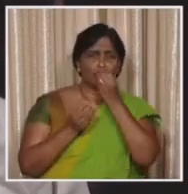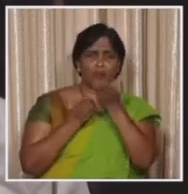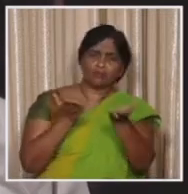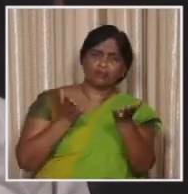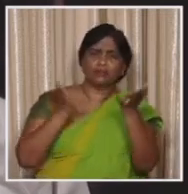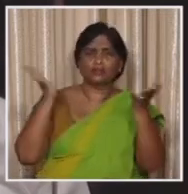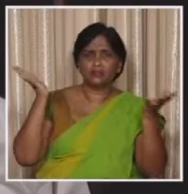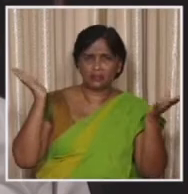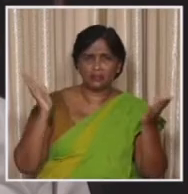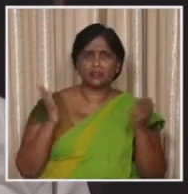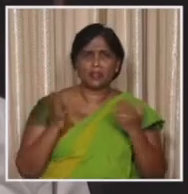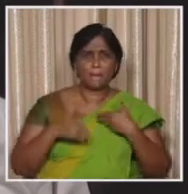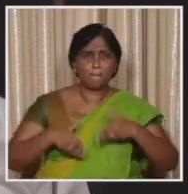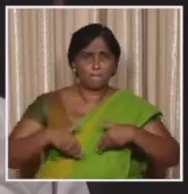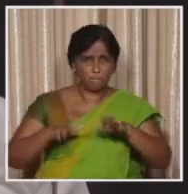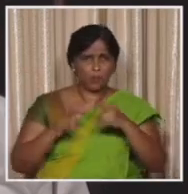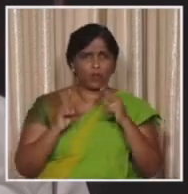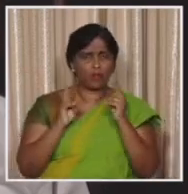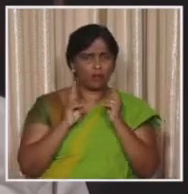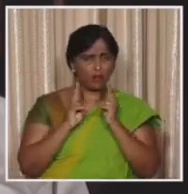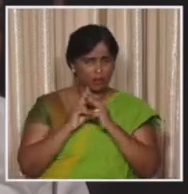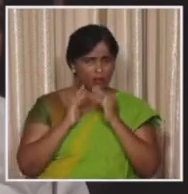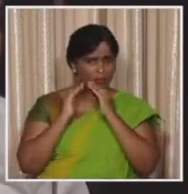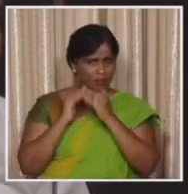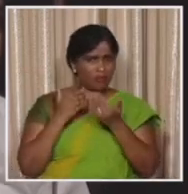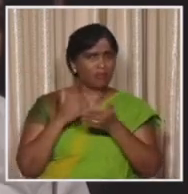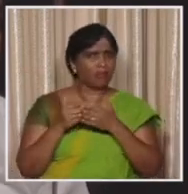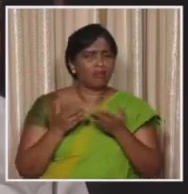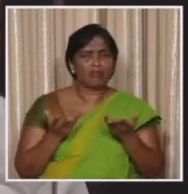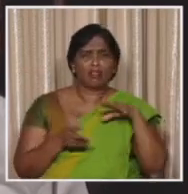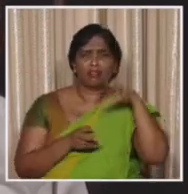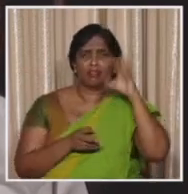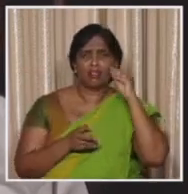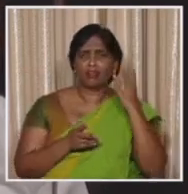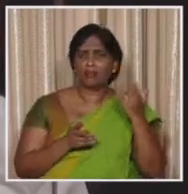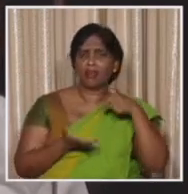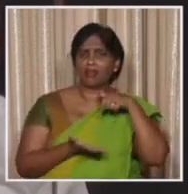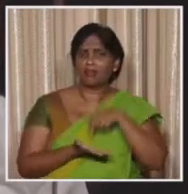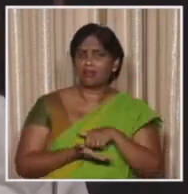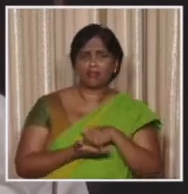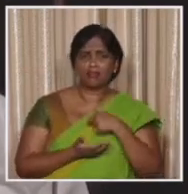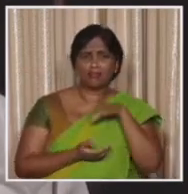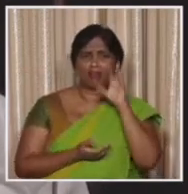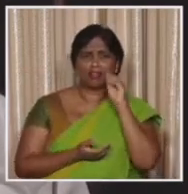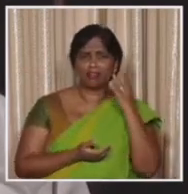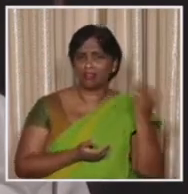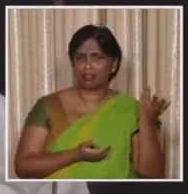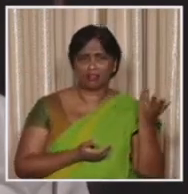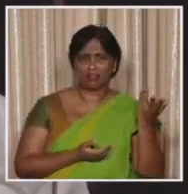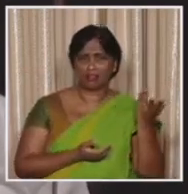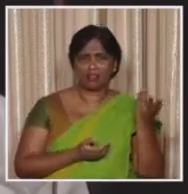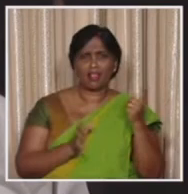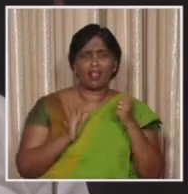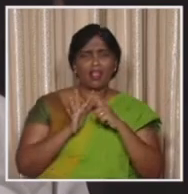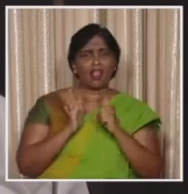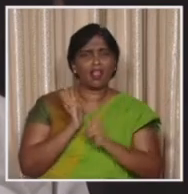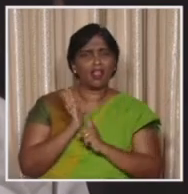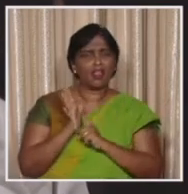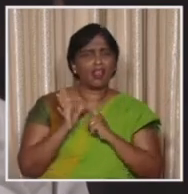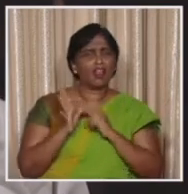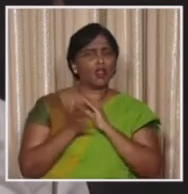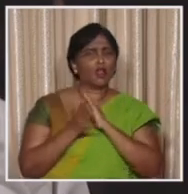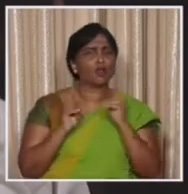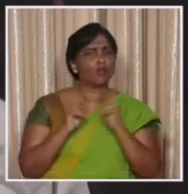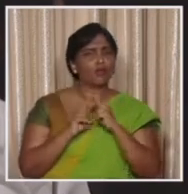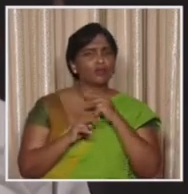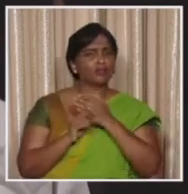no, egulan api paramendi toilet tegak gahannya, mana teri muka dekila tau mak mendi mati erinnya, ahi me alle toilet tegak gahnya katakan,